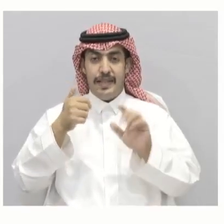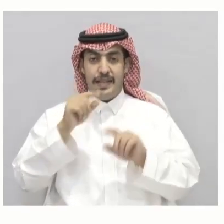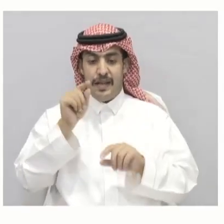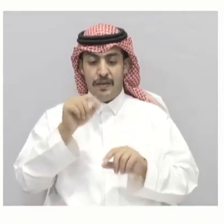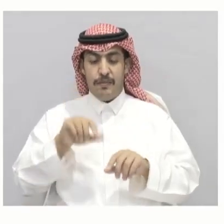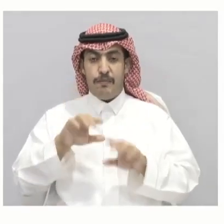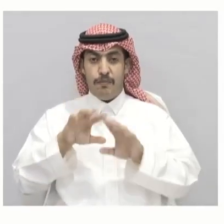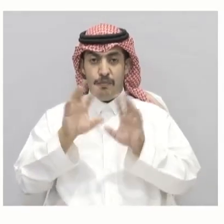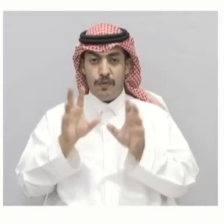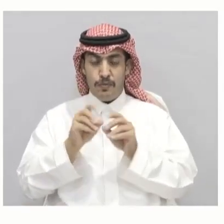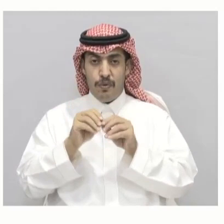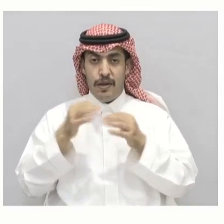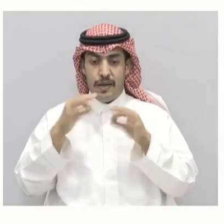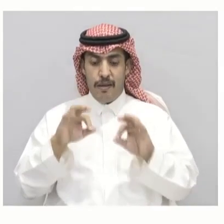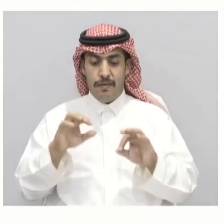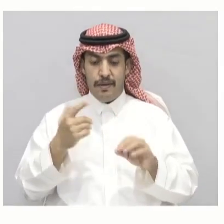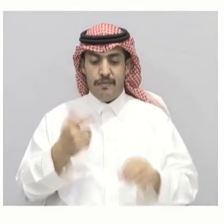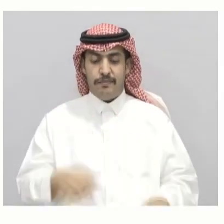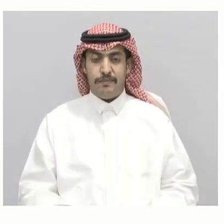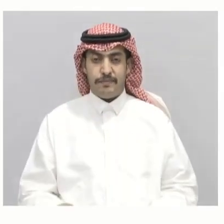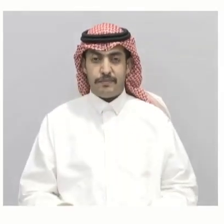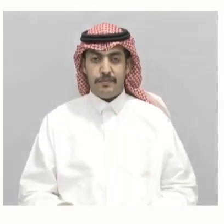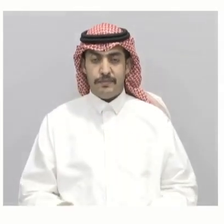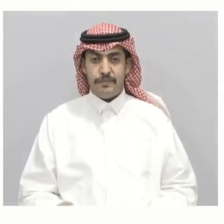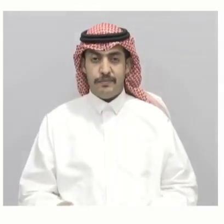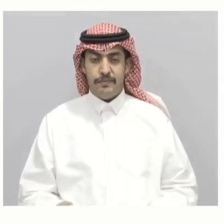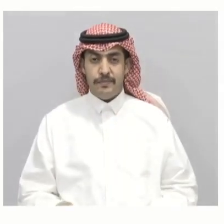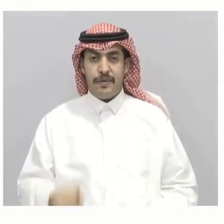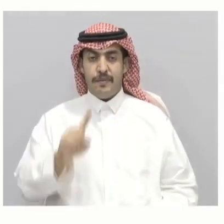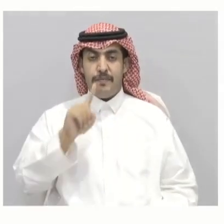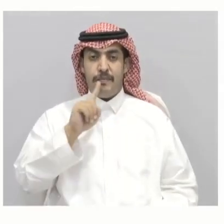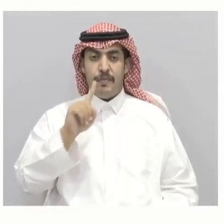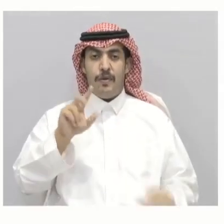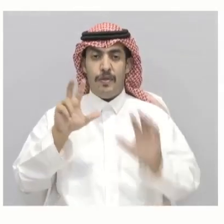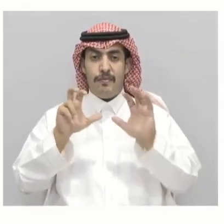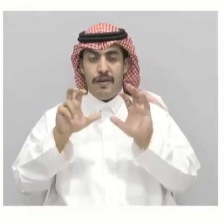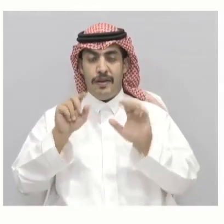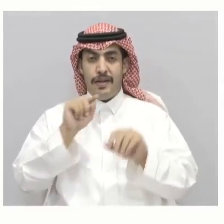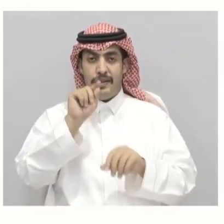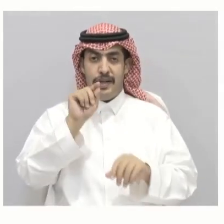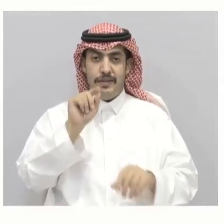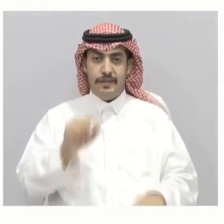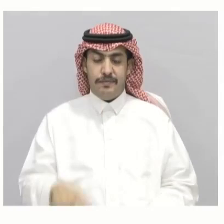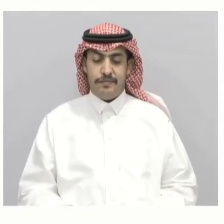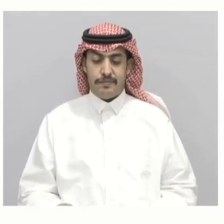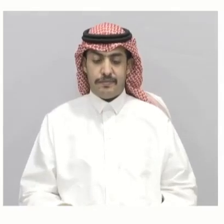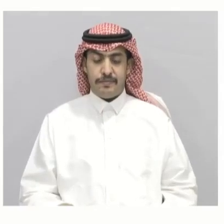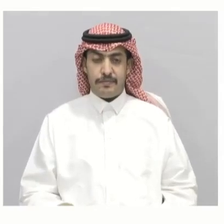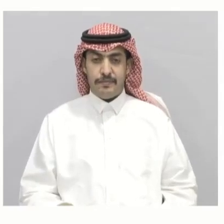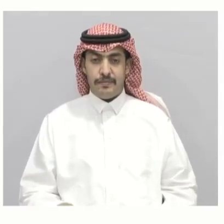مجموع قياسيهما احسنتم مئه وثمانون درجه